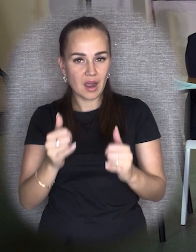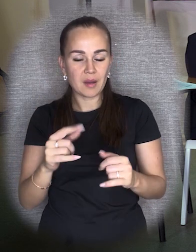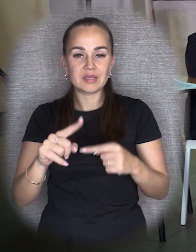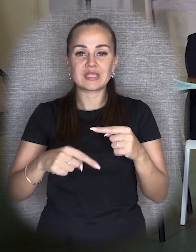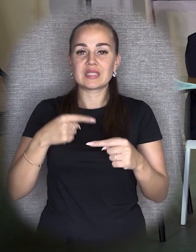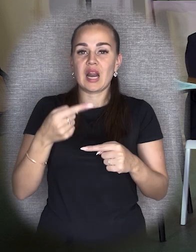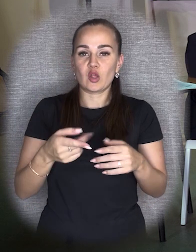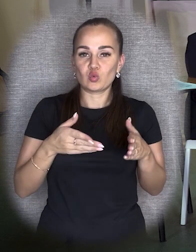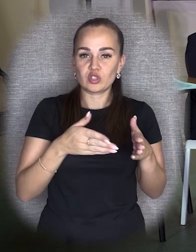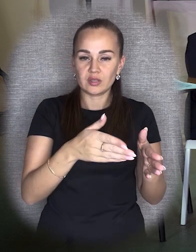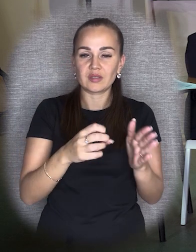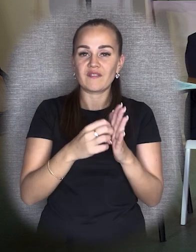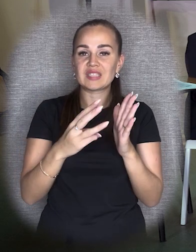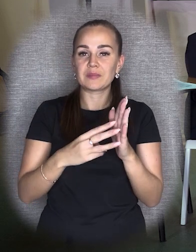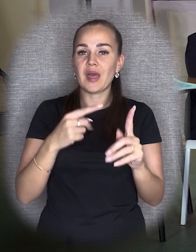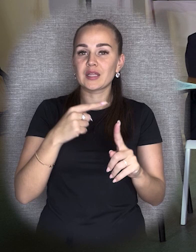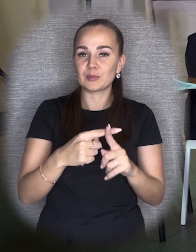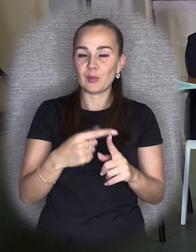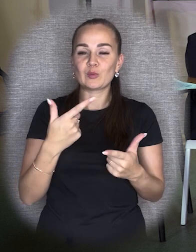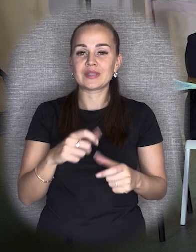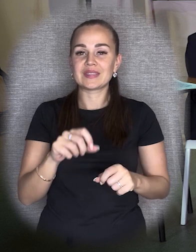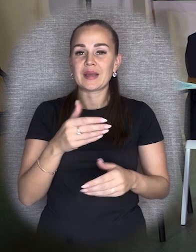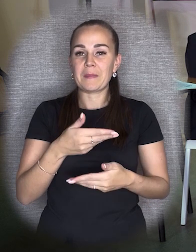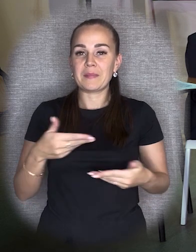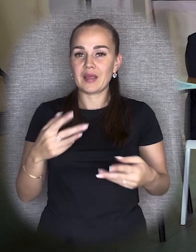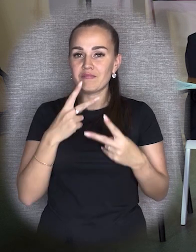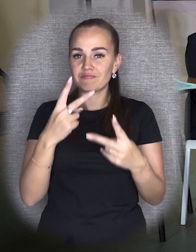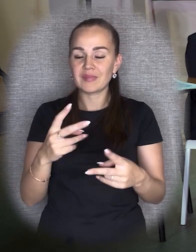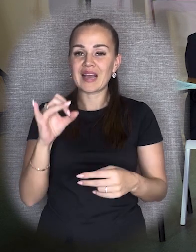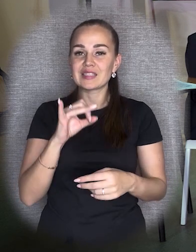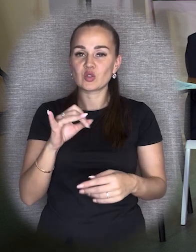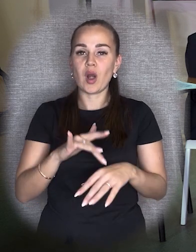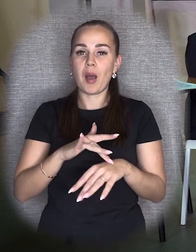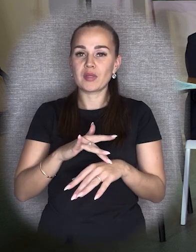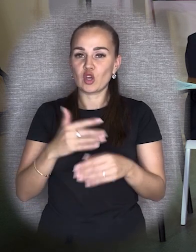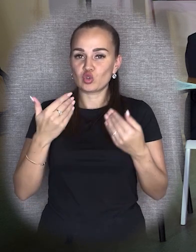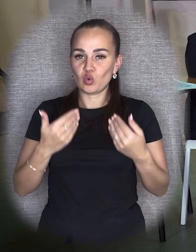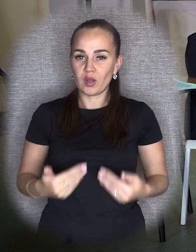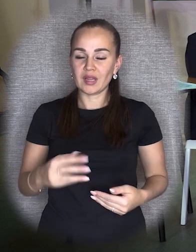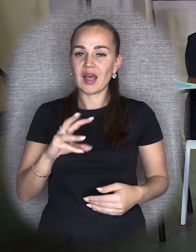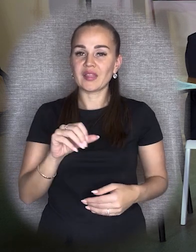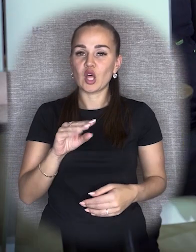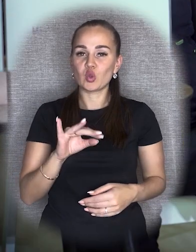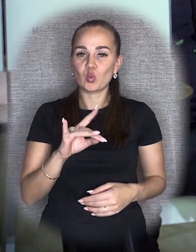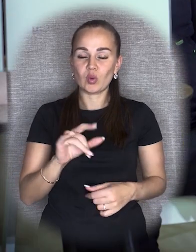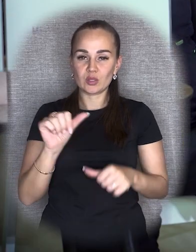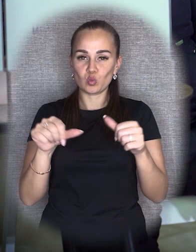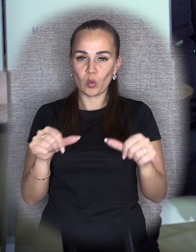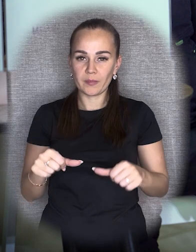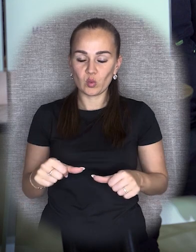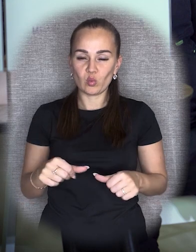Следующий раздел — это раздел 18+, где мы обращаемся к истории обнаженной натуры в